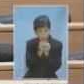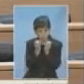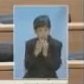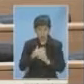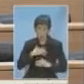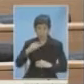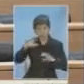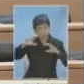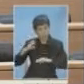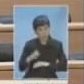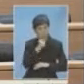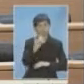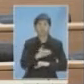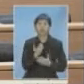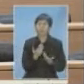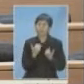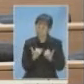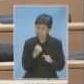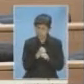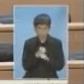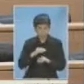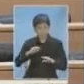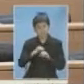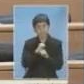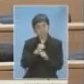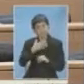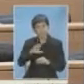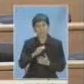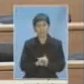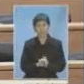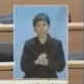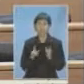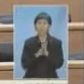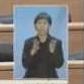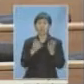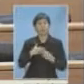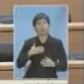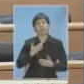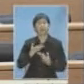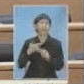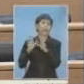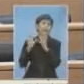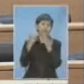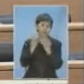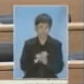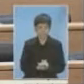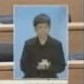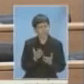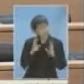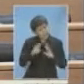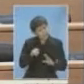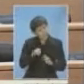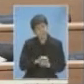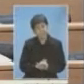กเรายึดอำนาจรัฐได้แล้วก็ใช้เวลานี้ใช้อำนาจรัฐกระทืบกระทืบกระทืบสุดท้ายพวกเขาก็เกลี้ยงอย่างเงี้ยเหรอ